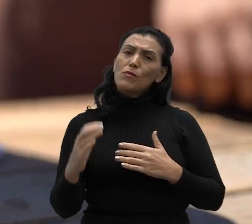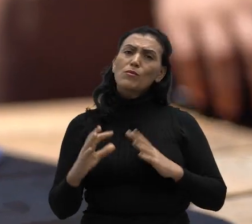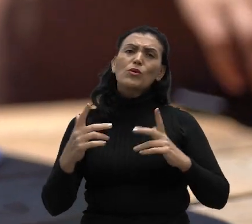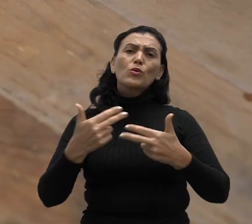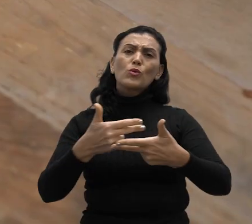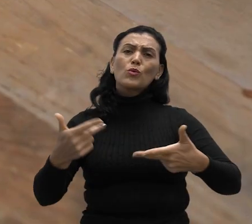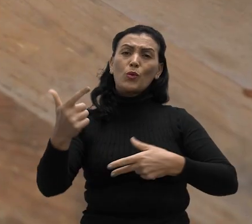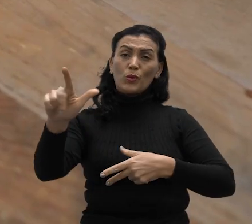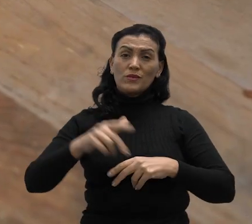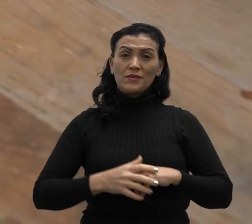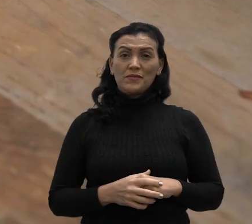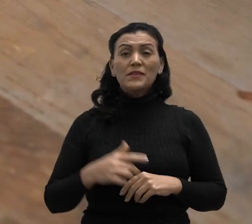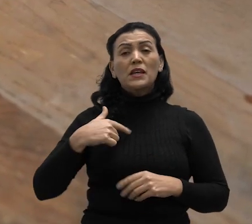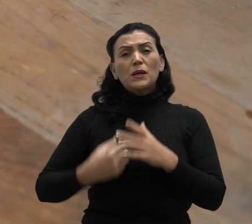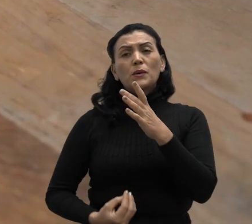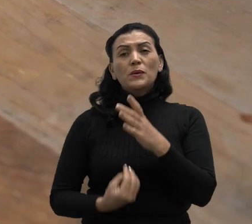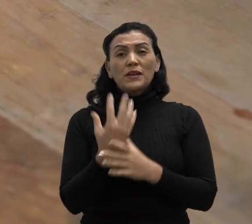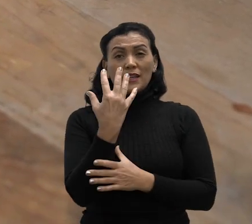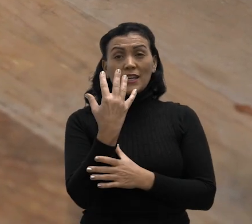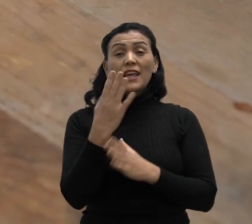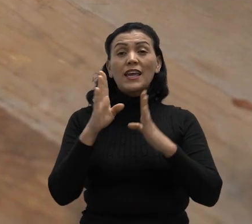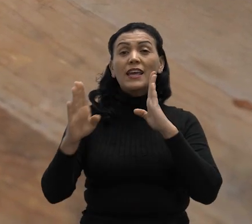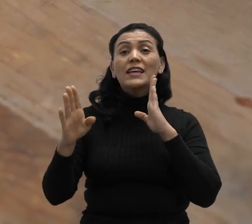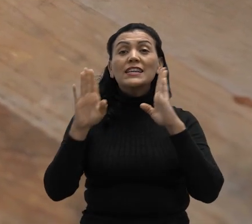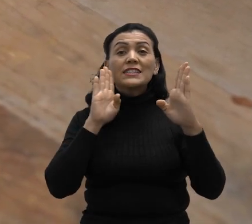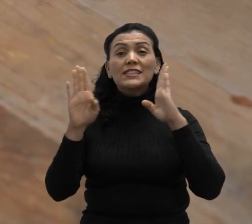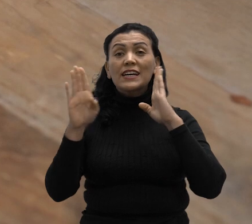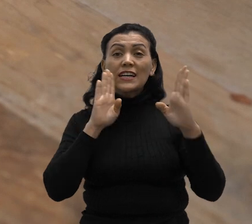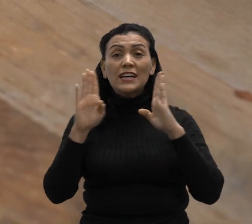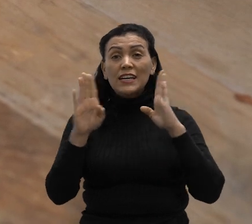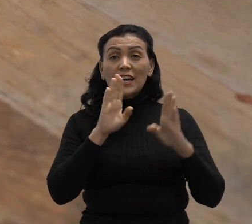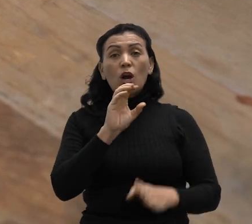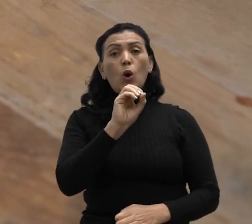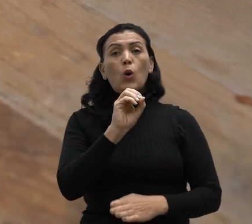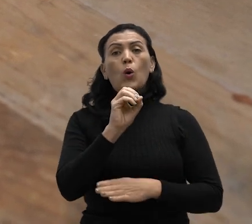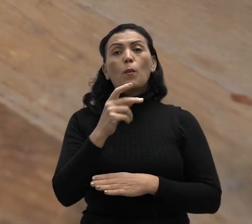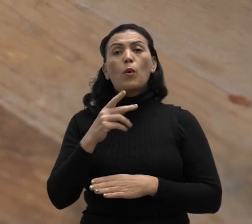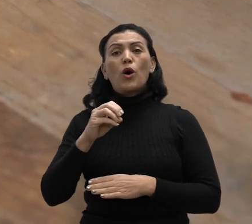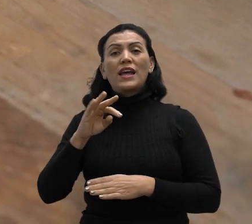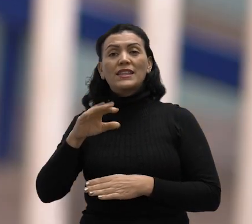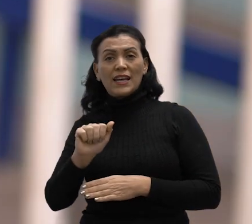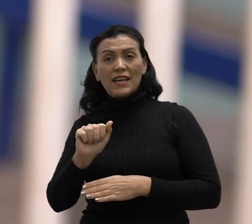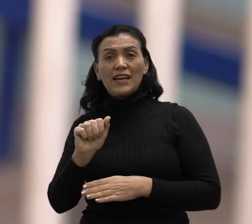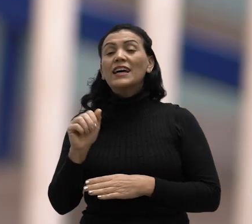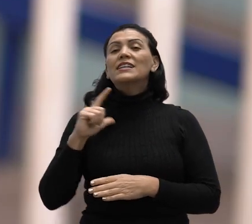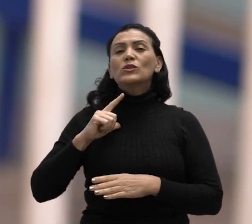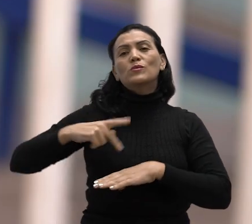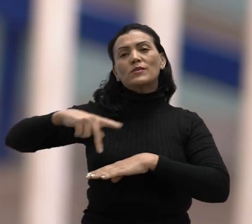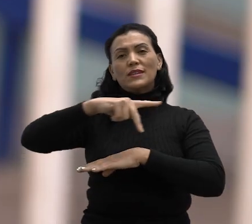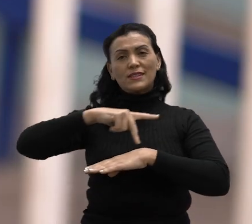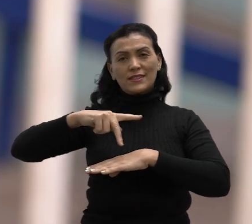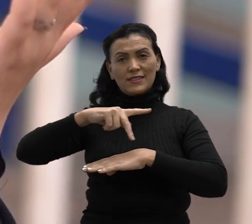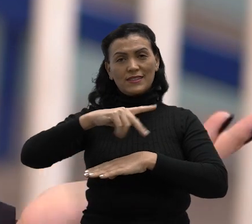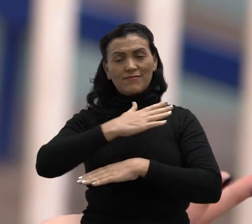ونشرت قصائدي وكتاباتي وعملت حساب على الانستا اسمه شاعرة الوطن. فكل ما انزل